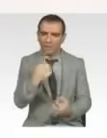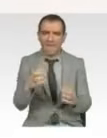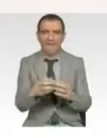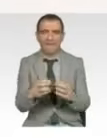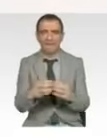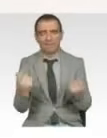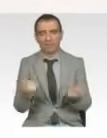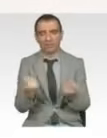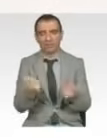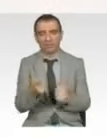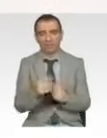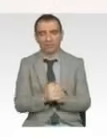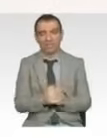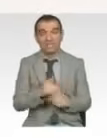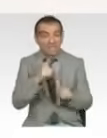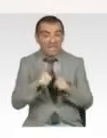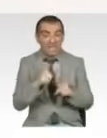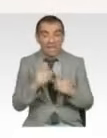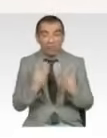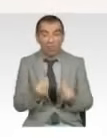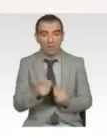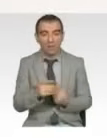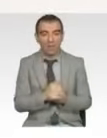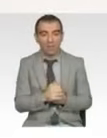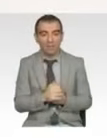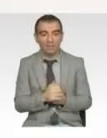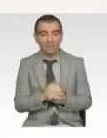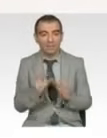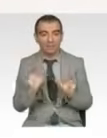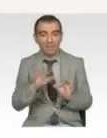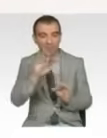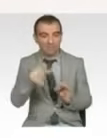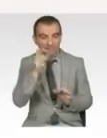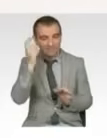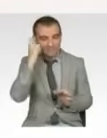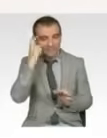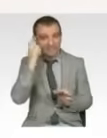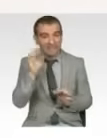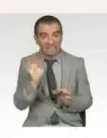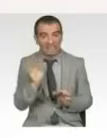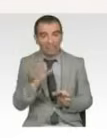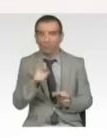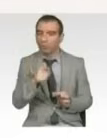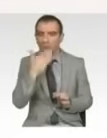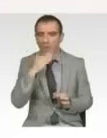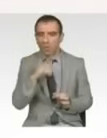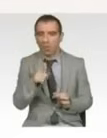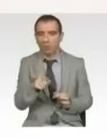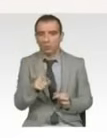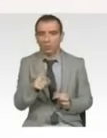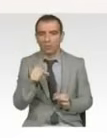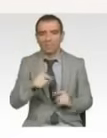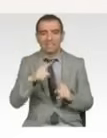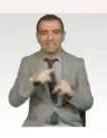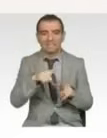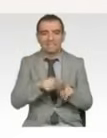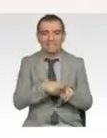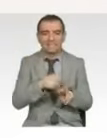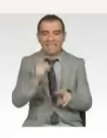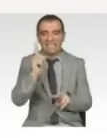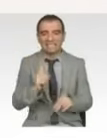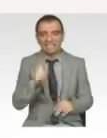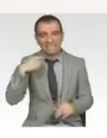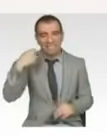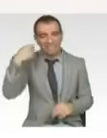çalıştık. Maşallah. Peki seslendirme olarak? Böyle hepimizin tanıdığı... Bunda yok. Çünkü Tay'ın ilk